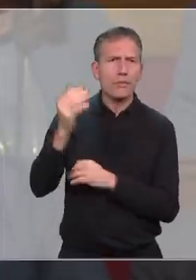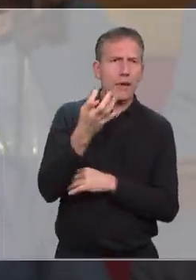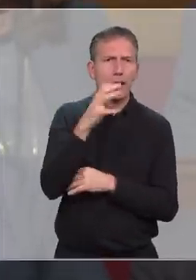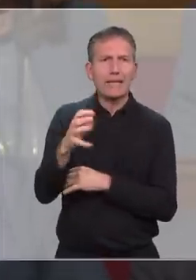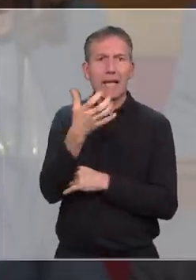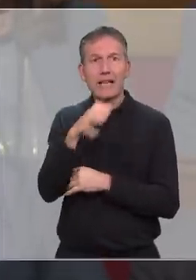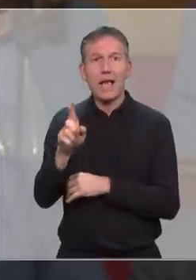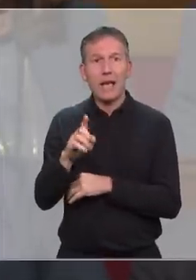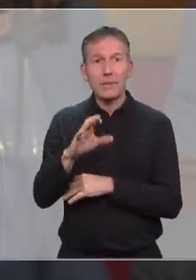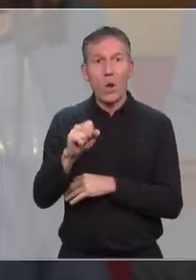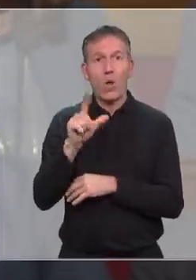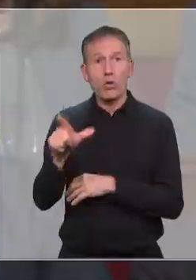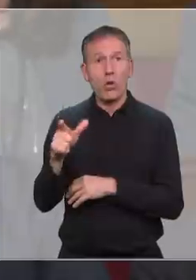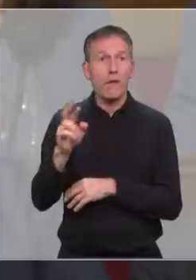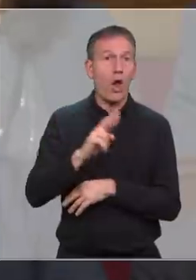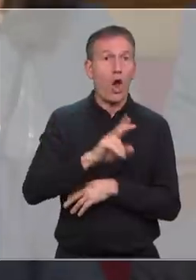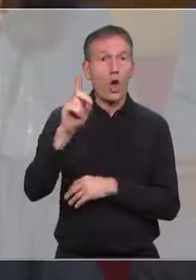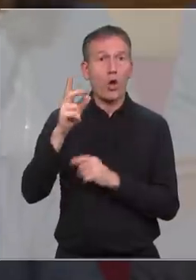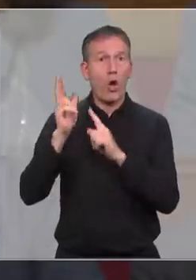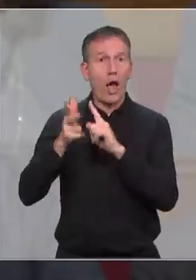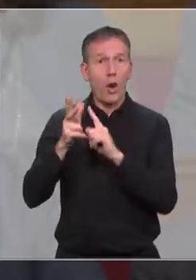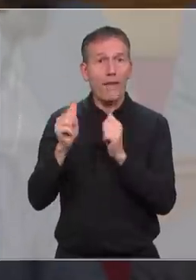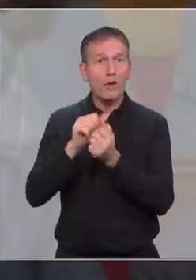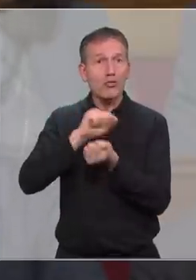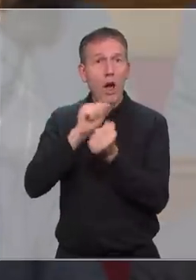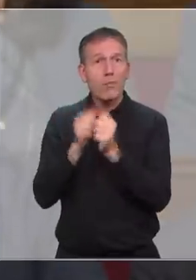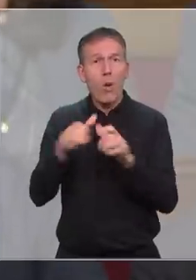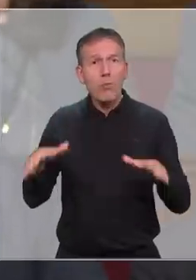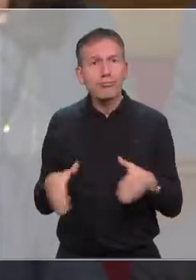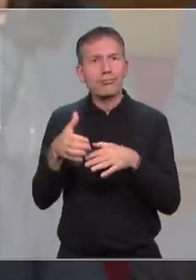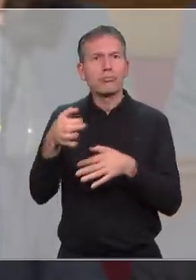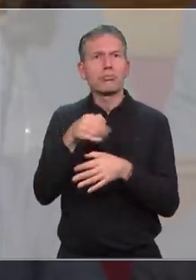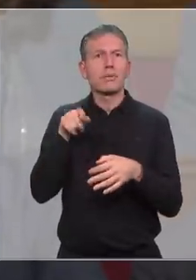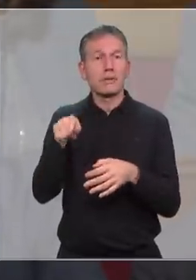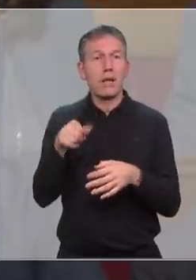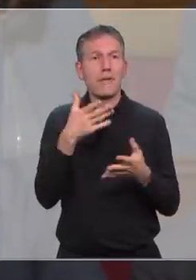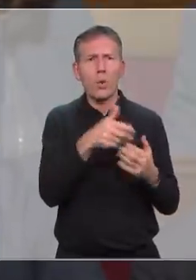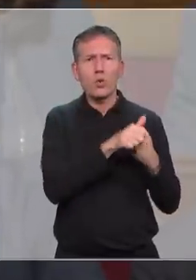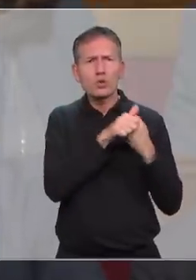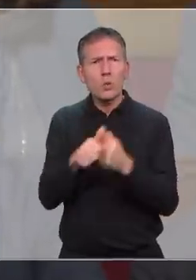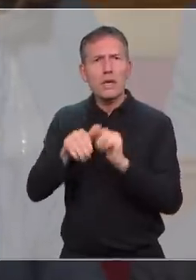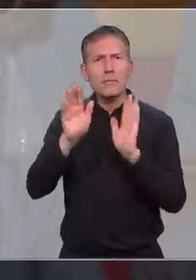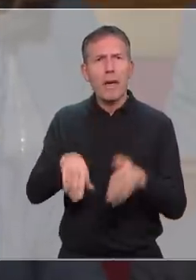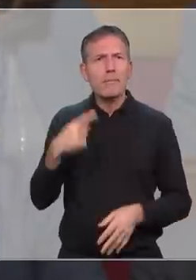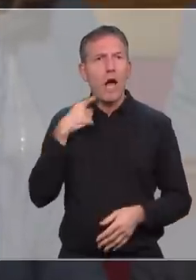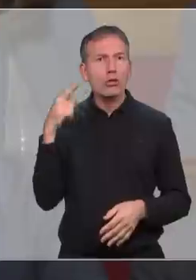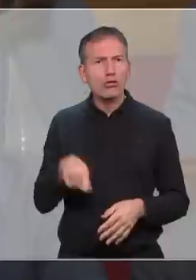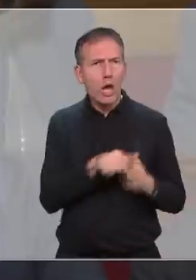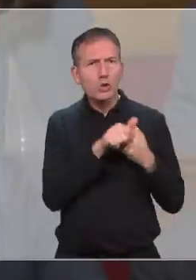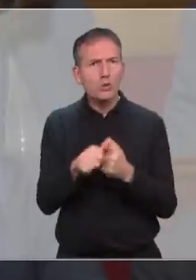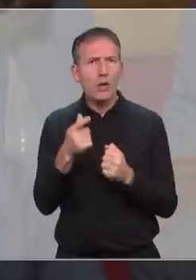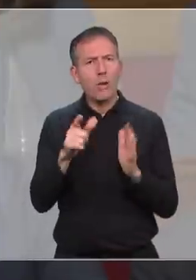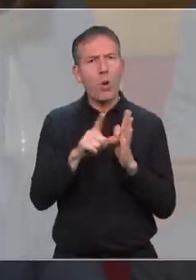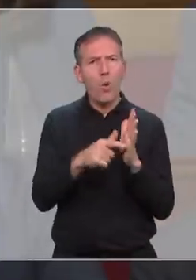par kilowattheure avec un triste record d'éoliennes et de centrales à charbon. Malgré cela, vous souhaitez suivre l'échec allemand en déposant une loi d'exception pour